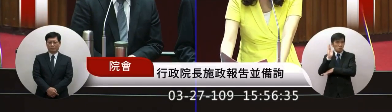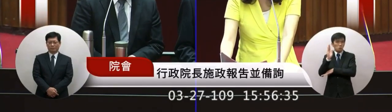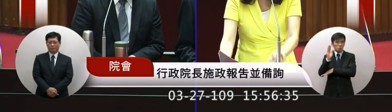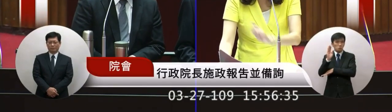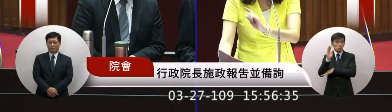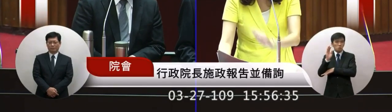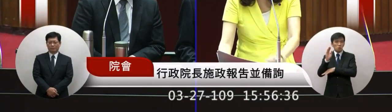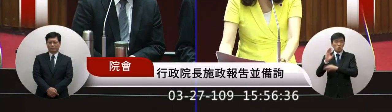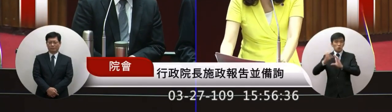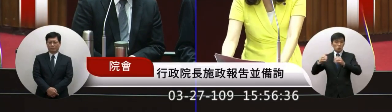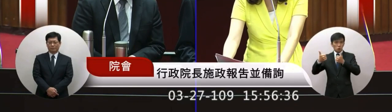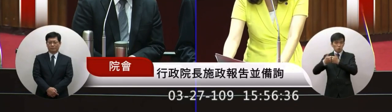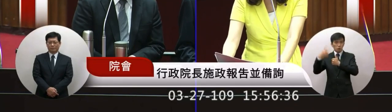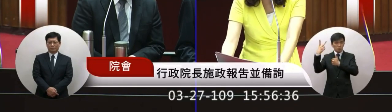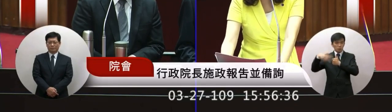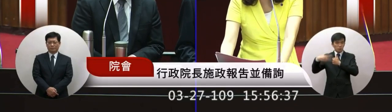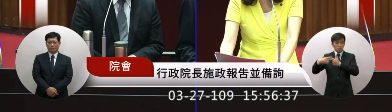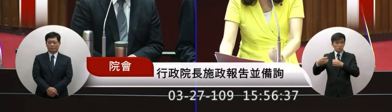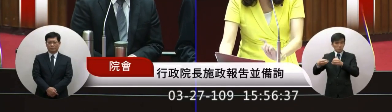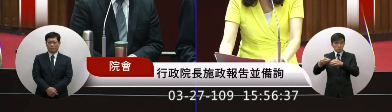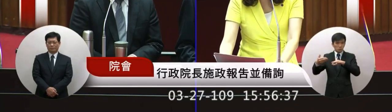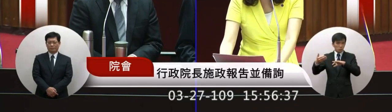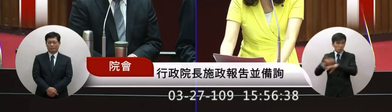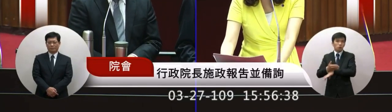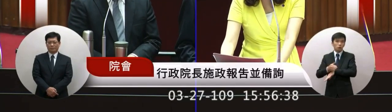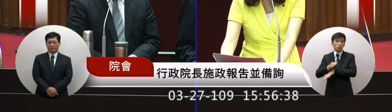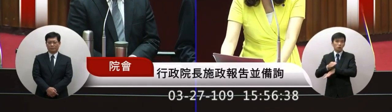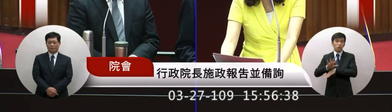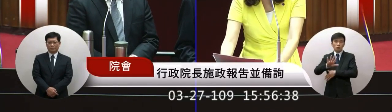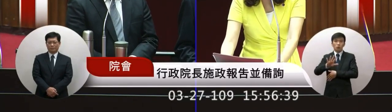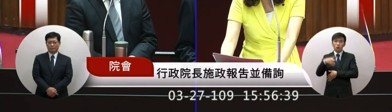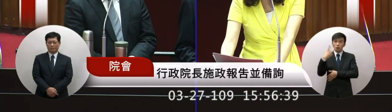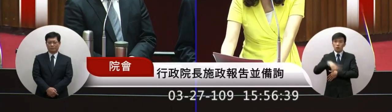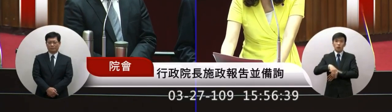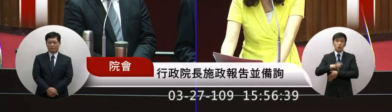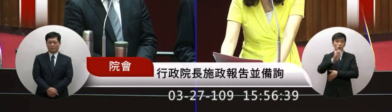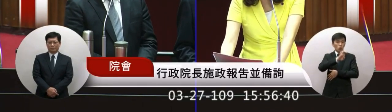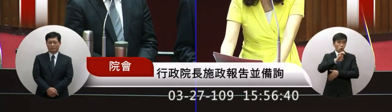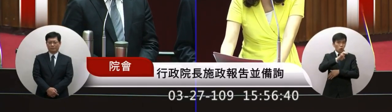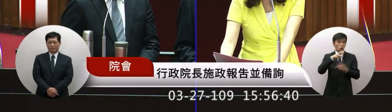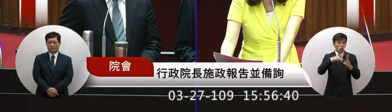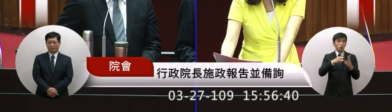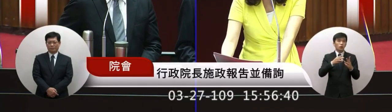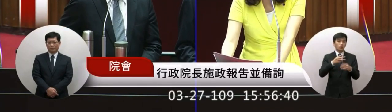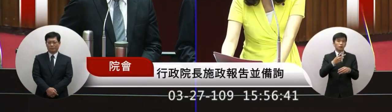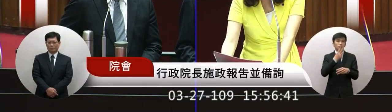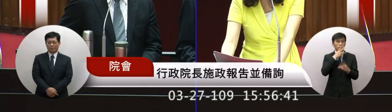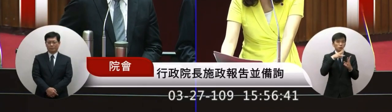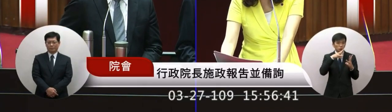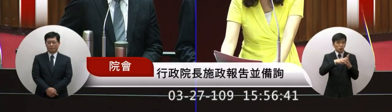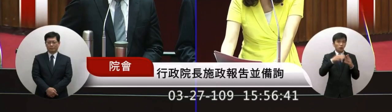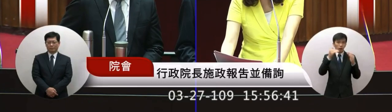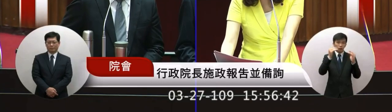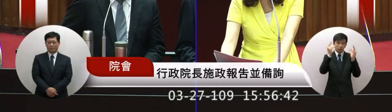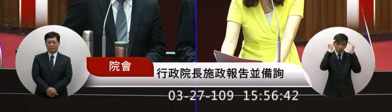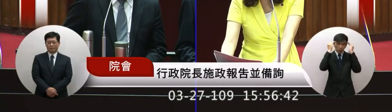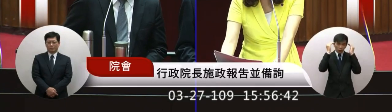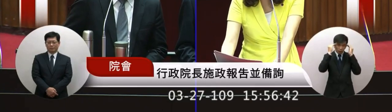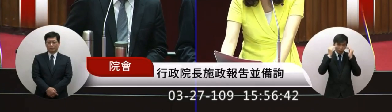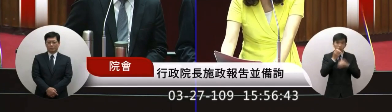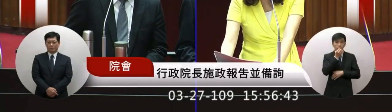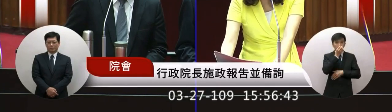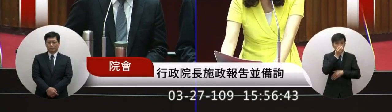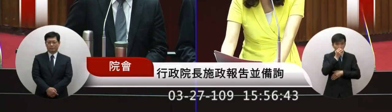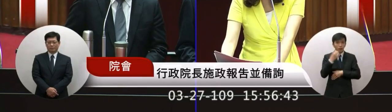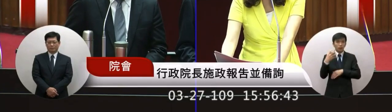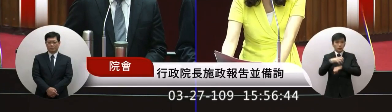政，他们的国会再次加码通过，我就不再说。欧洲的部分，包括亚洲，南韩、香港、日本、澳洲、新加